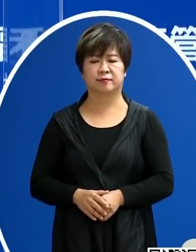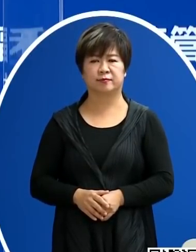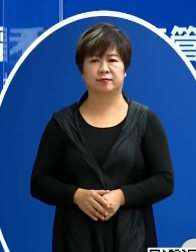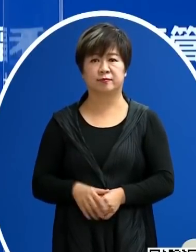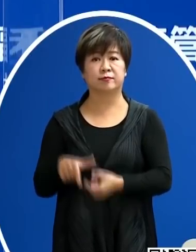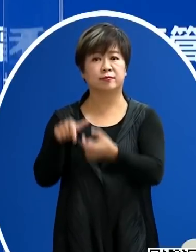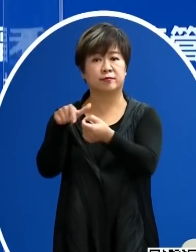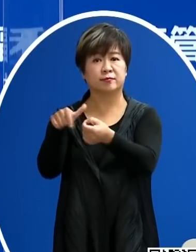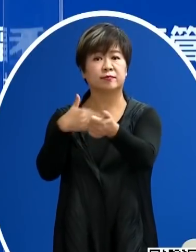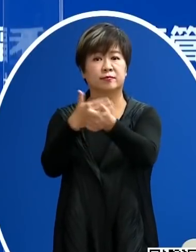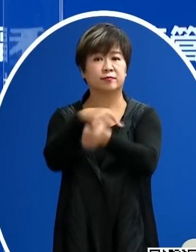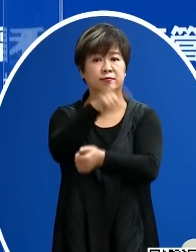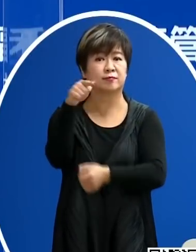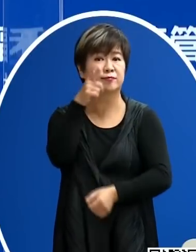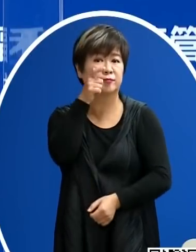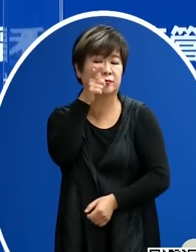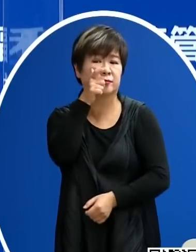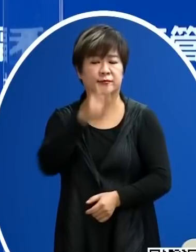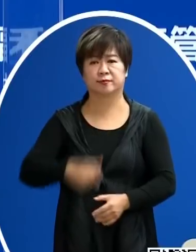况。那